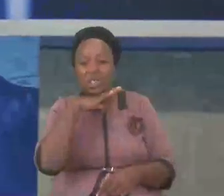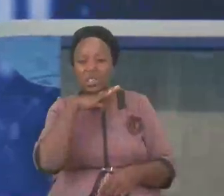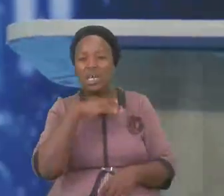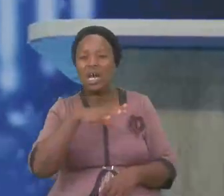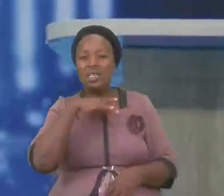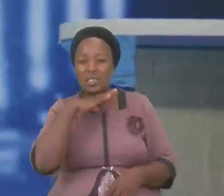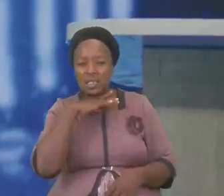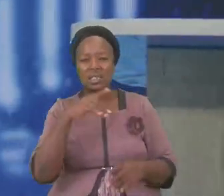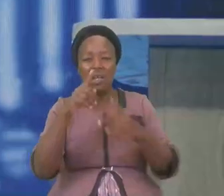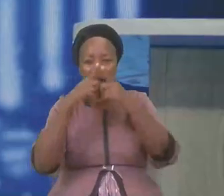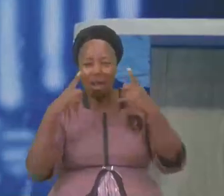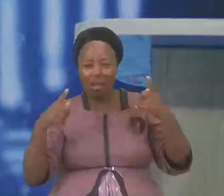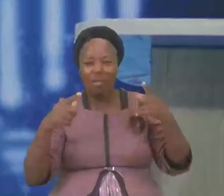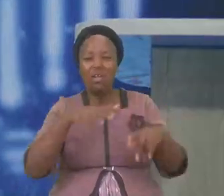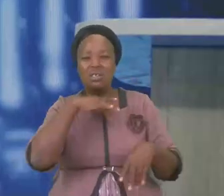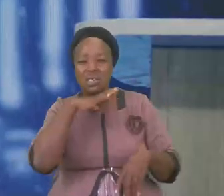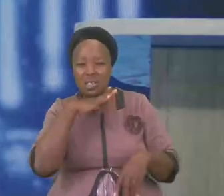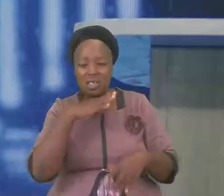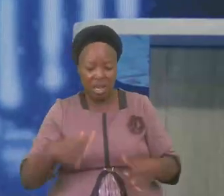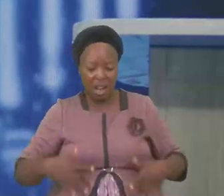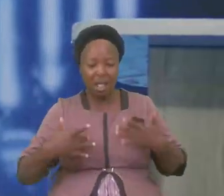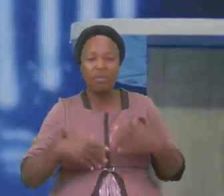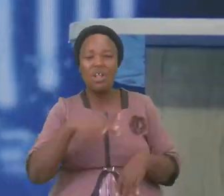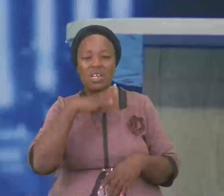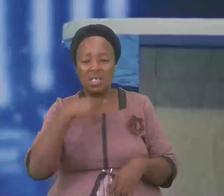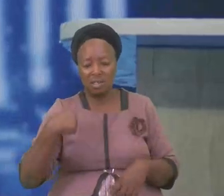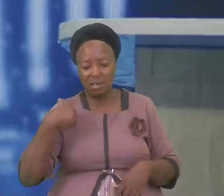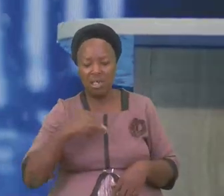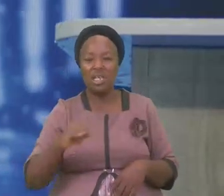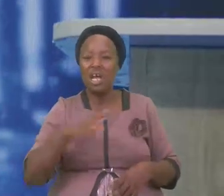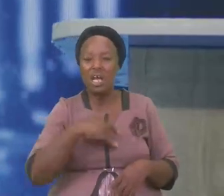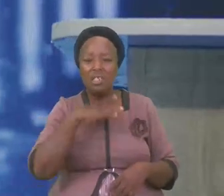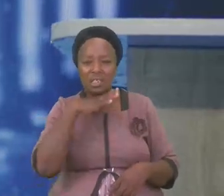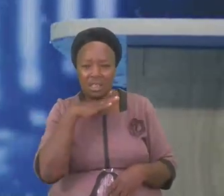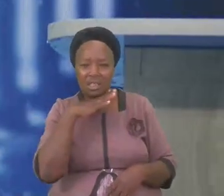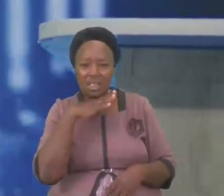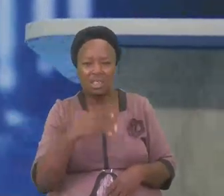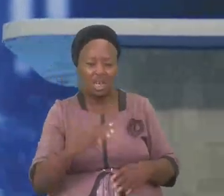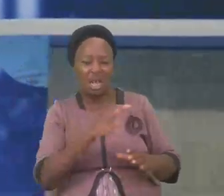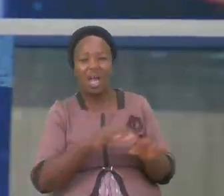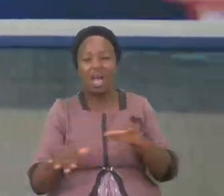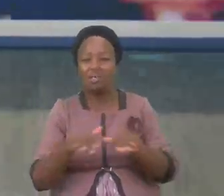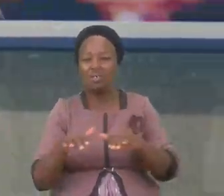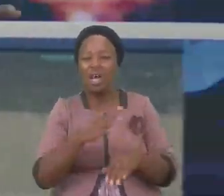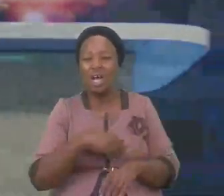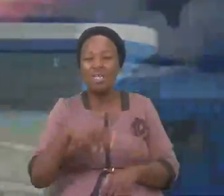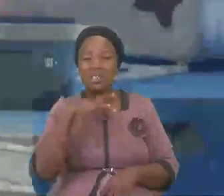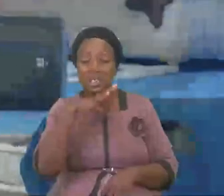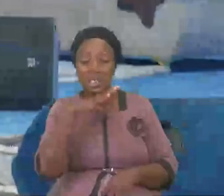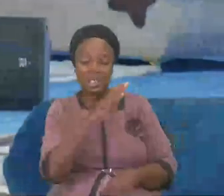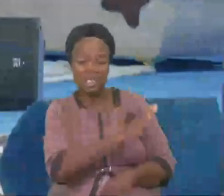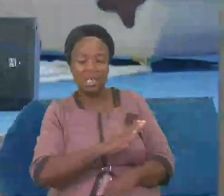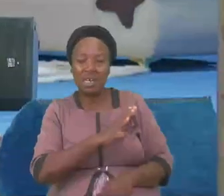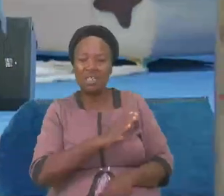perverti, style de vie perverti, habillement perverti. Disposition pervertie, action pervertie,